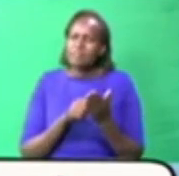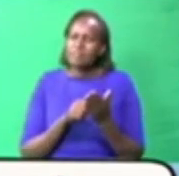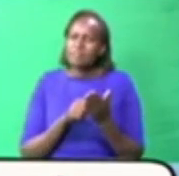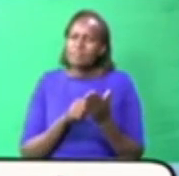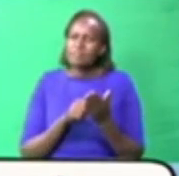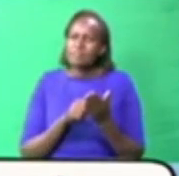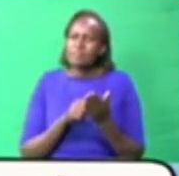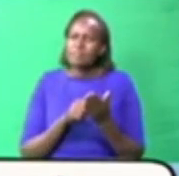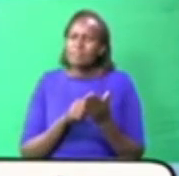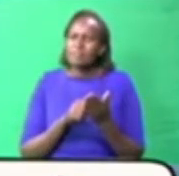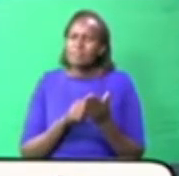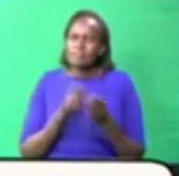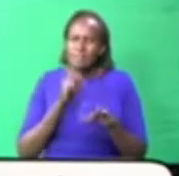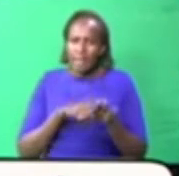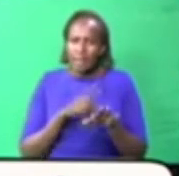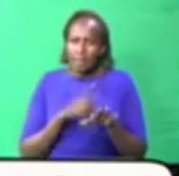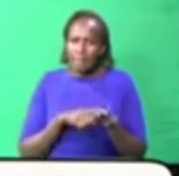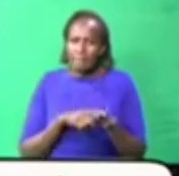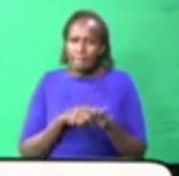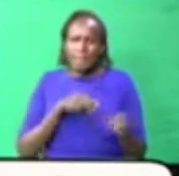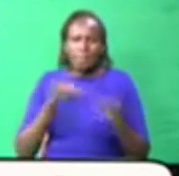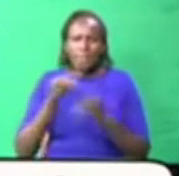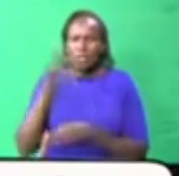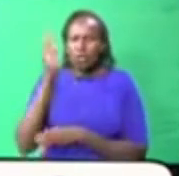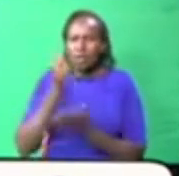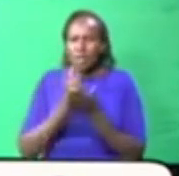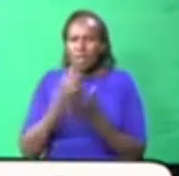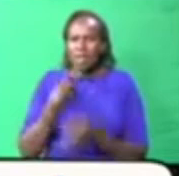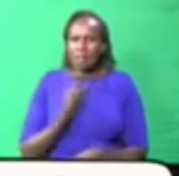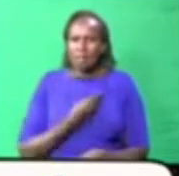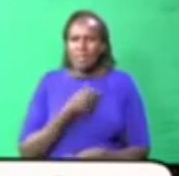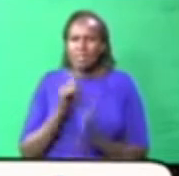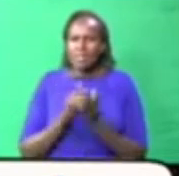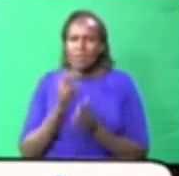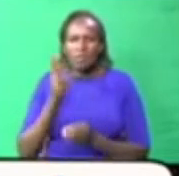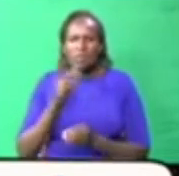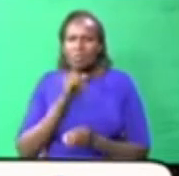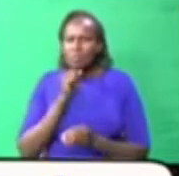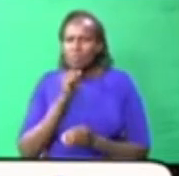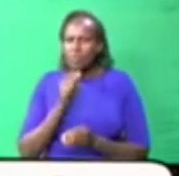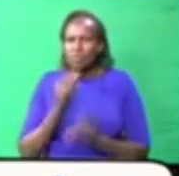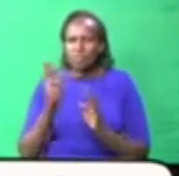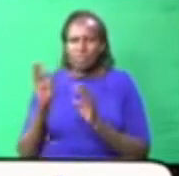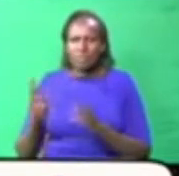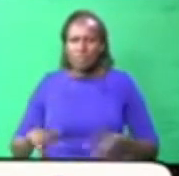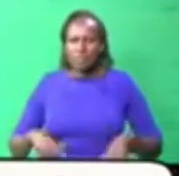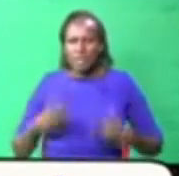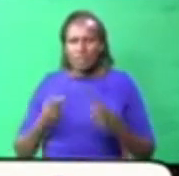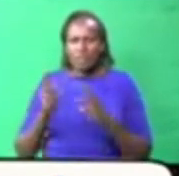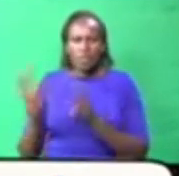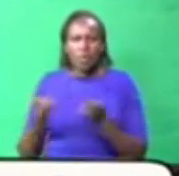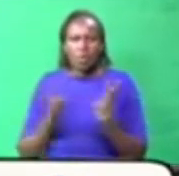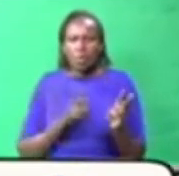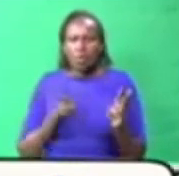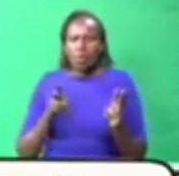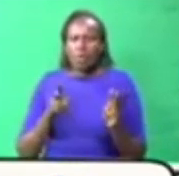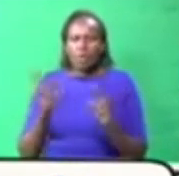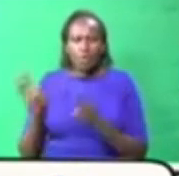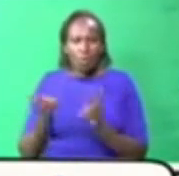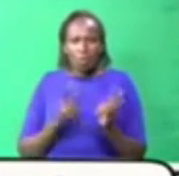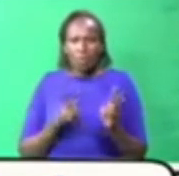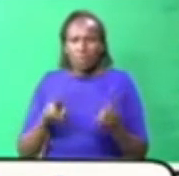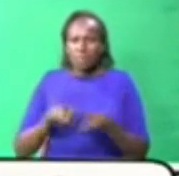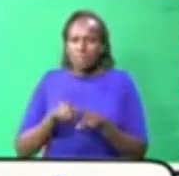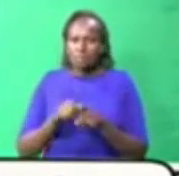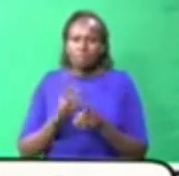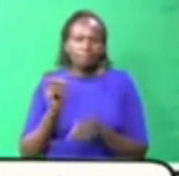after this season. May God help us that we will not live a normal, ordinary Christian life. Iyo